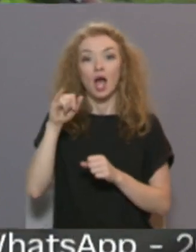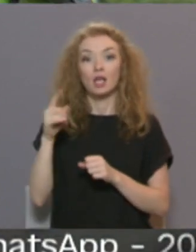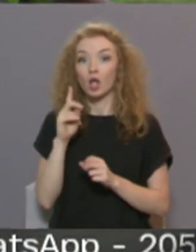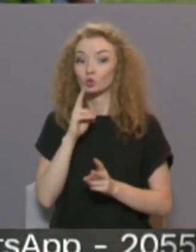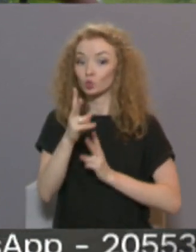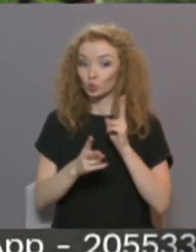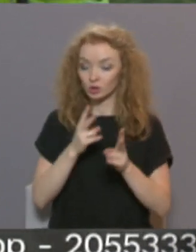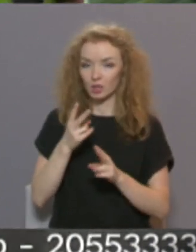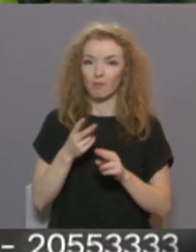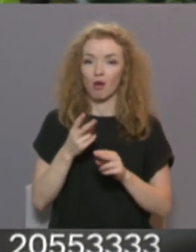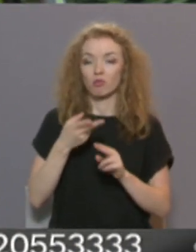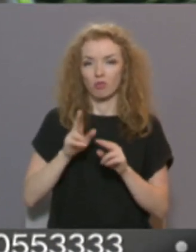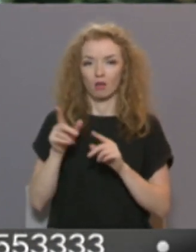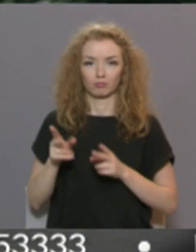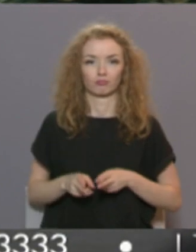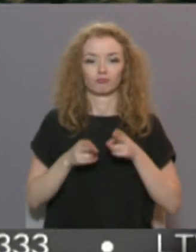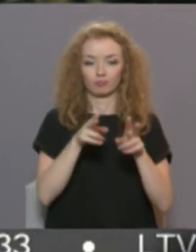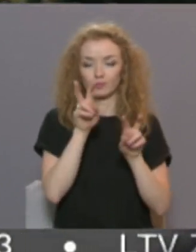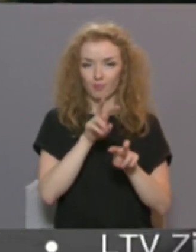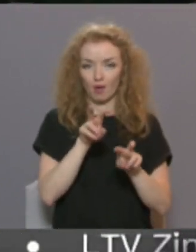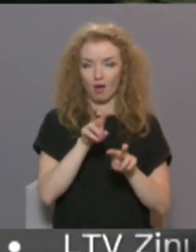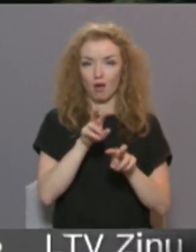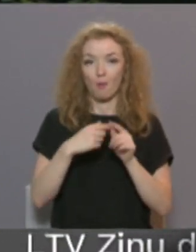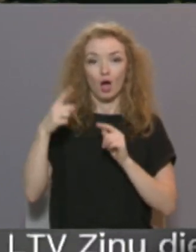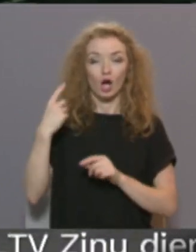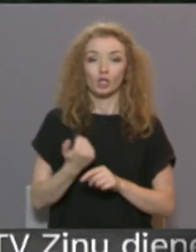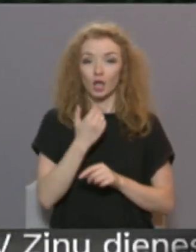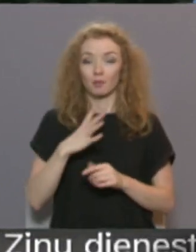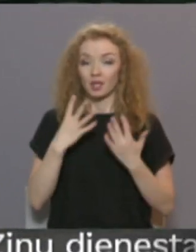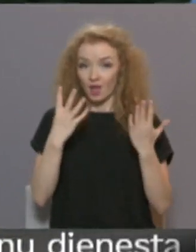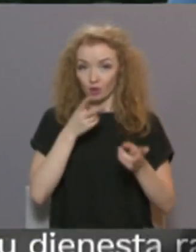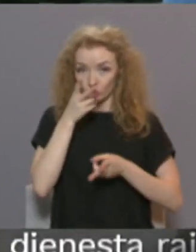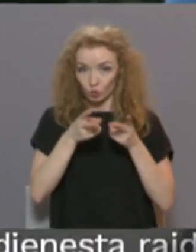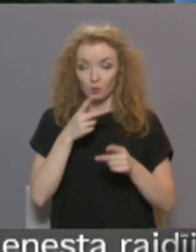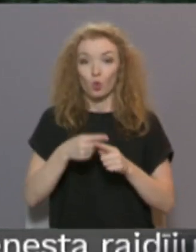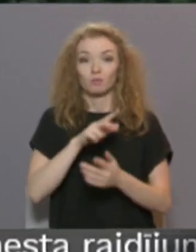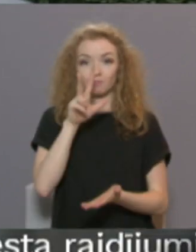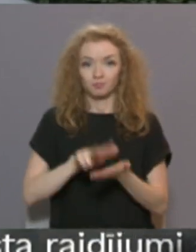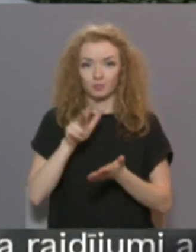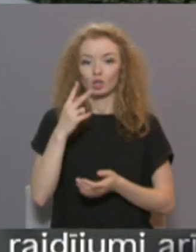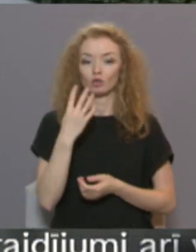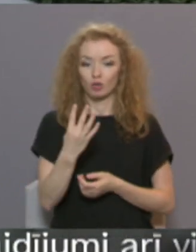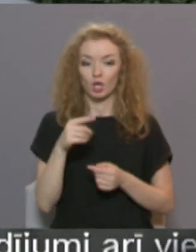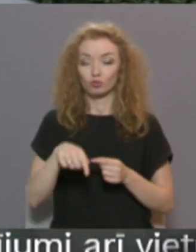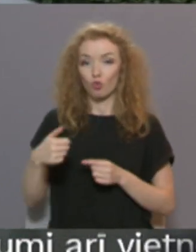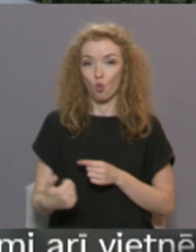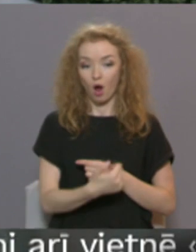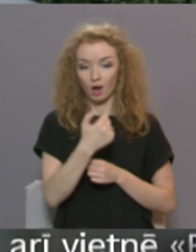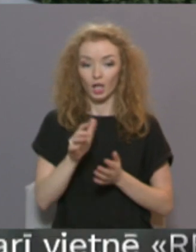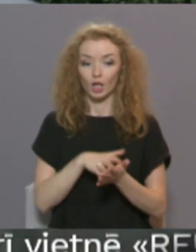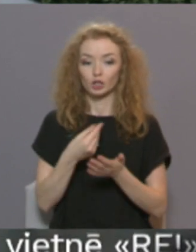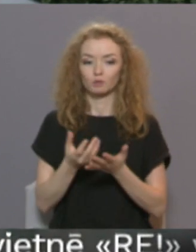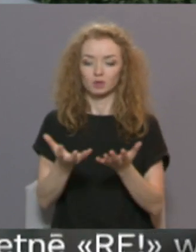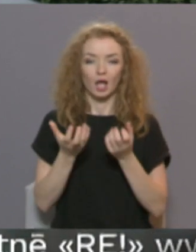sūdzībām. Pērn Latvijā valsts vides dienas saņēmis 9 sūdzības, no kurām apstiprinājās 4, bet šogad līdz šim saņemta